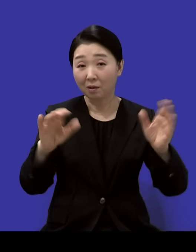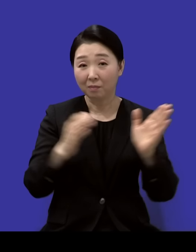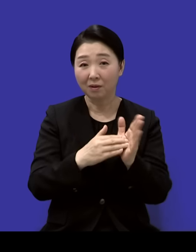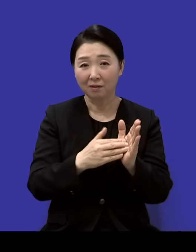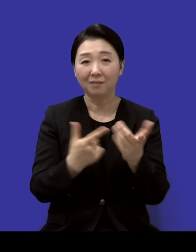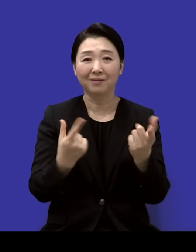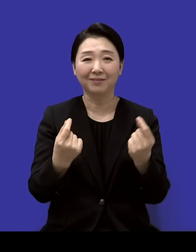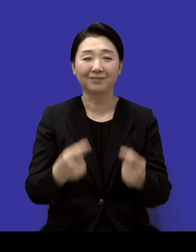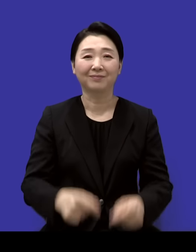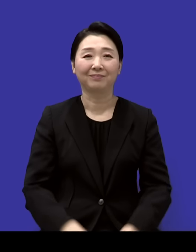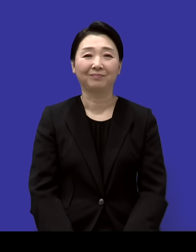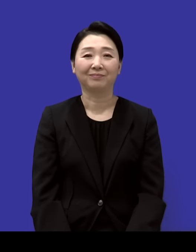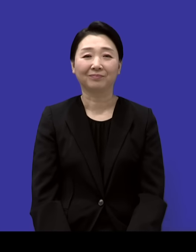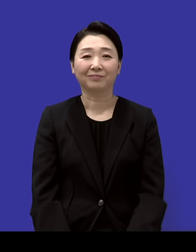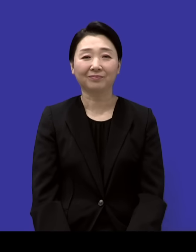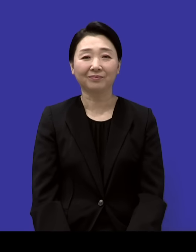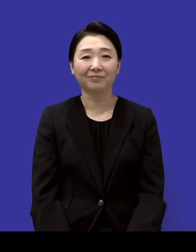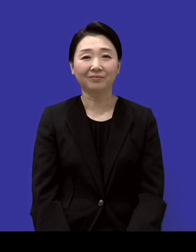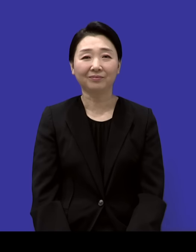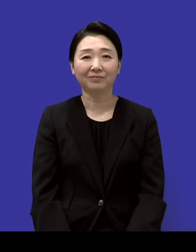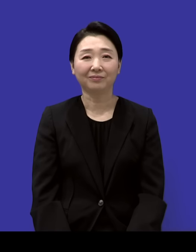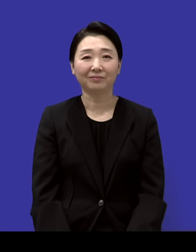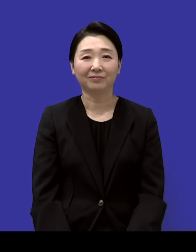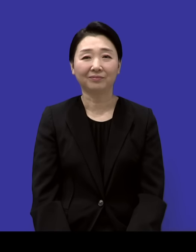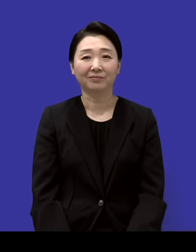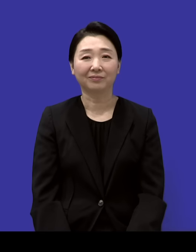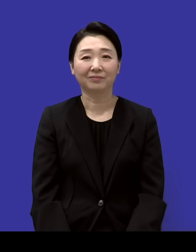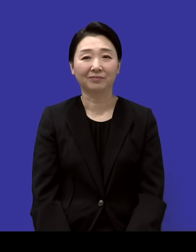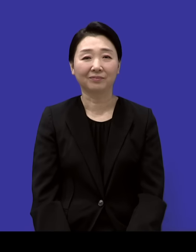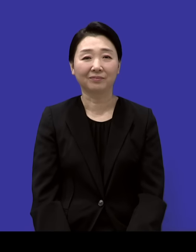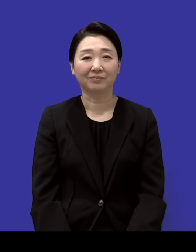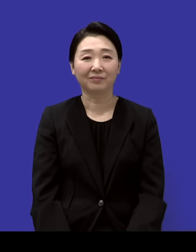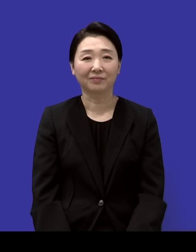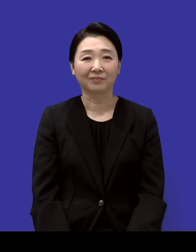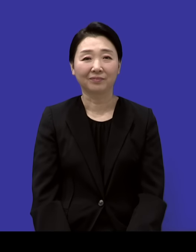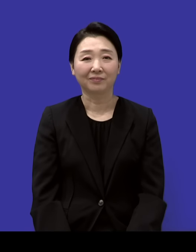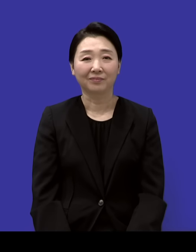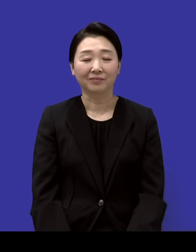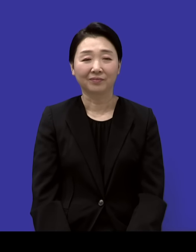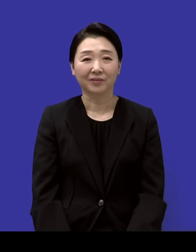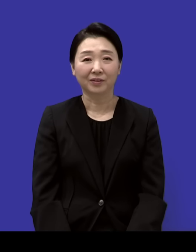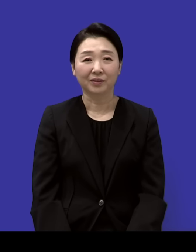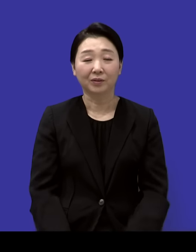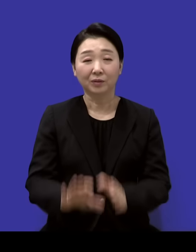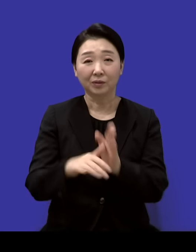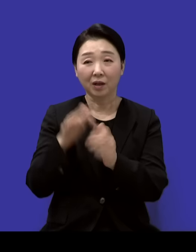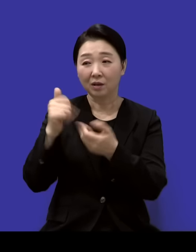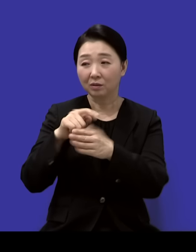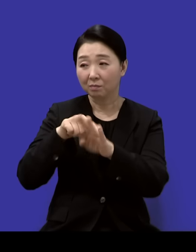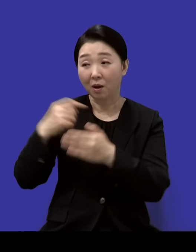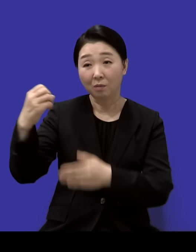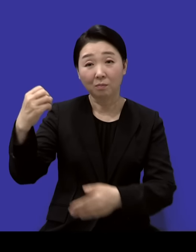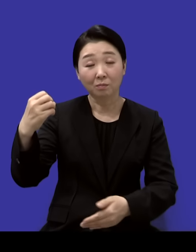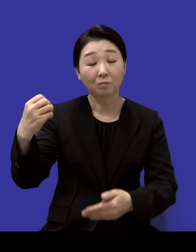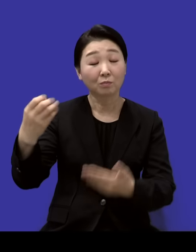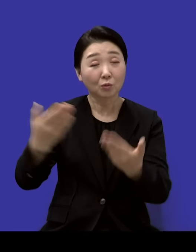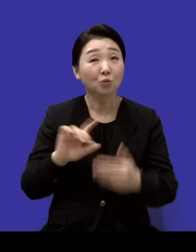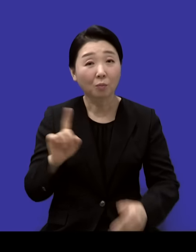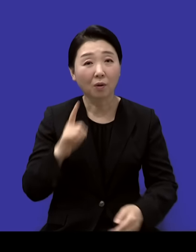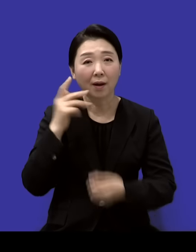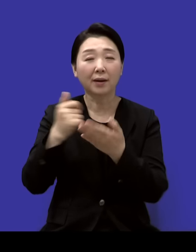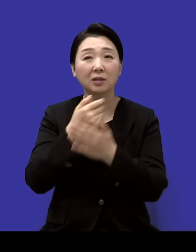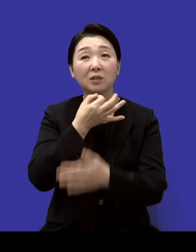네. 아니, 그러니까 사실은 그때 어때 그날 하나님께서 어떤 마음을 주시던가요? 그게 하나님